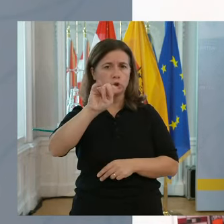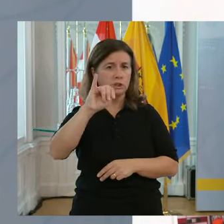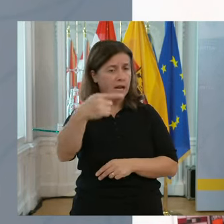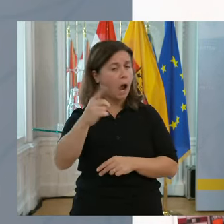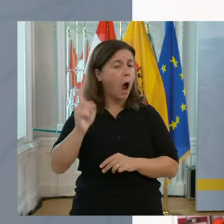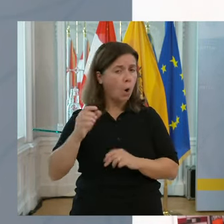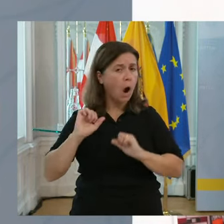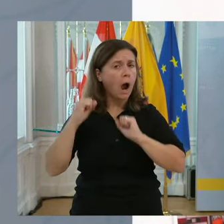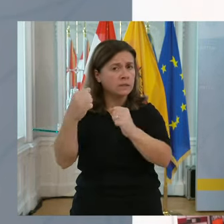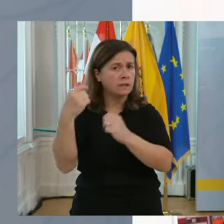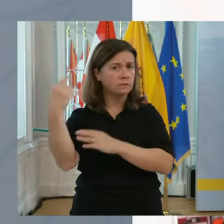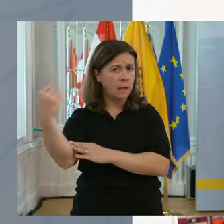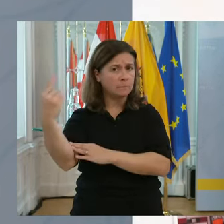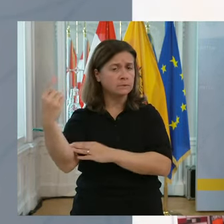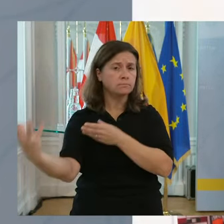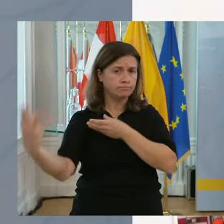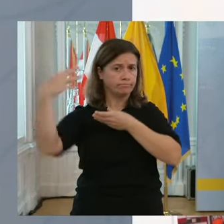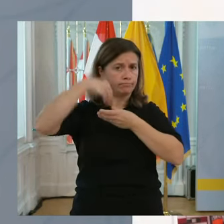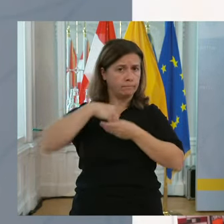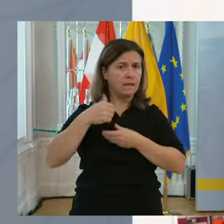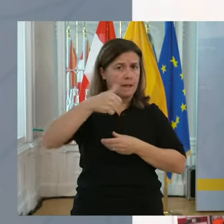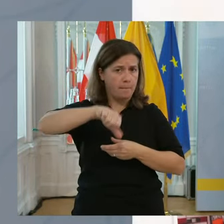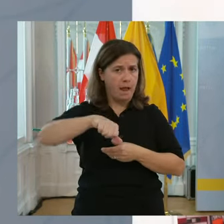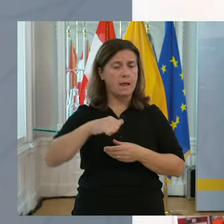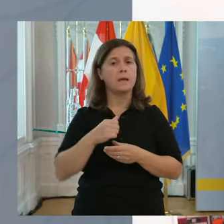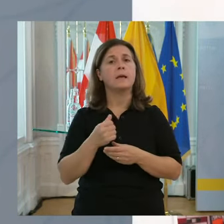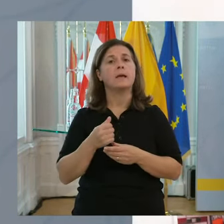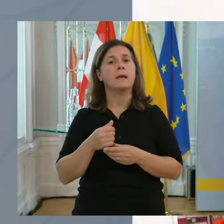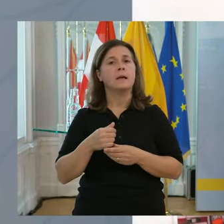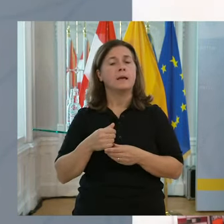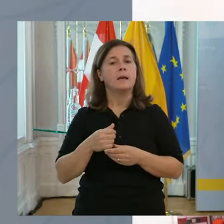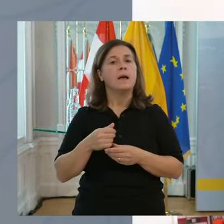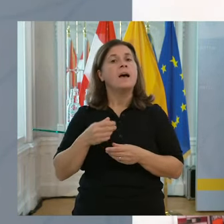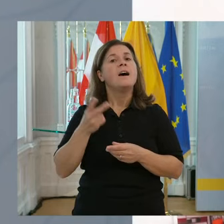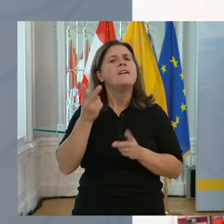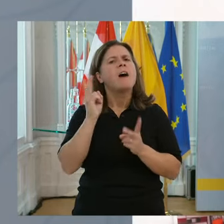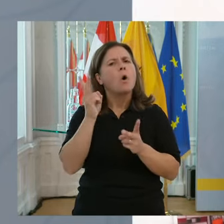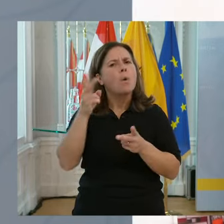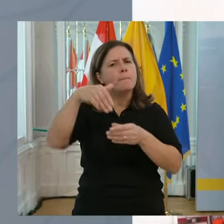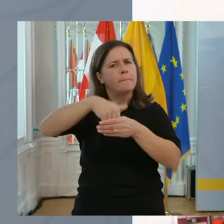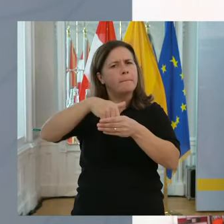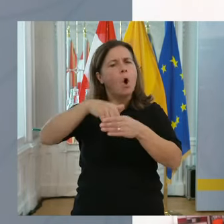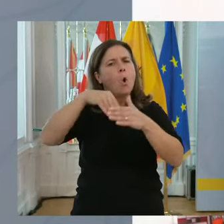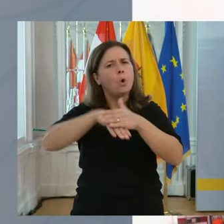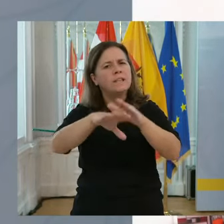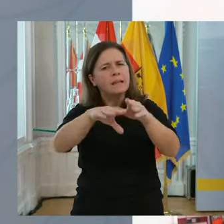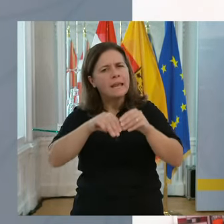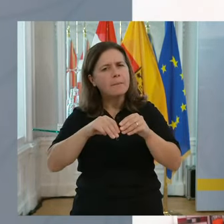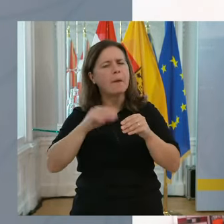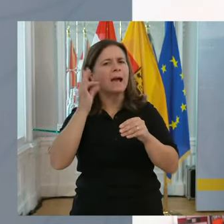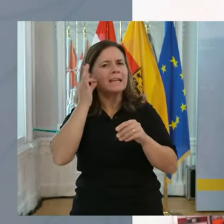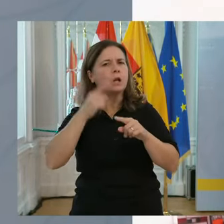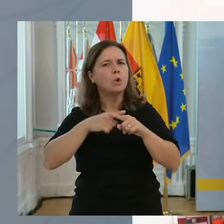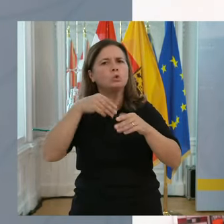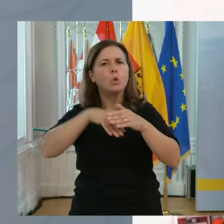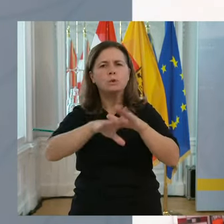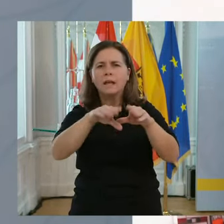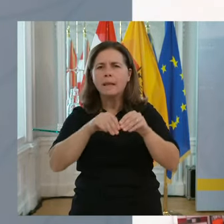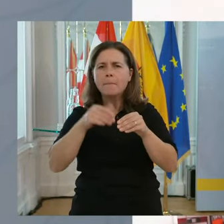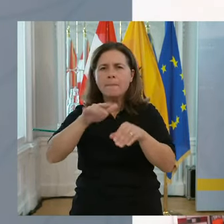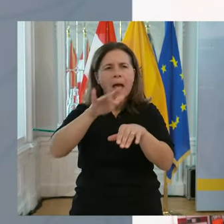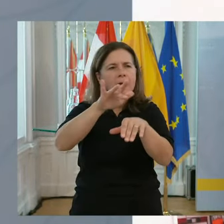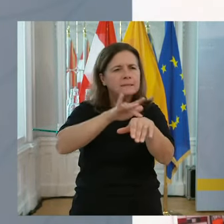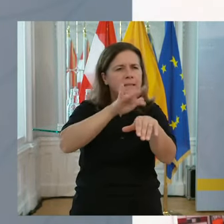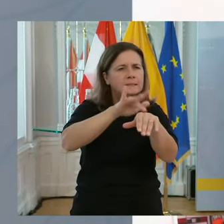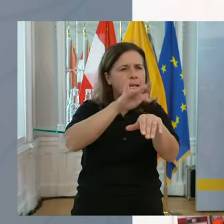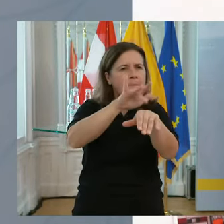aktiv jetzt in unserer Runde dabei, weil es nämlich darum geht, die Unternehmerinnen und Unternehmer zu